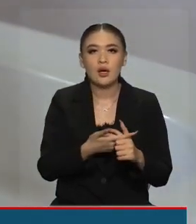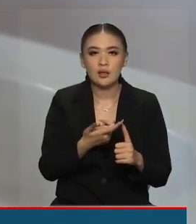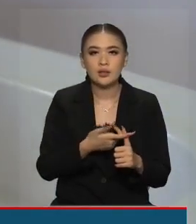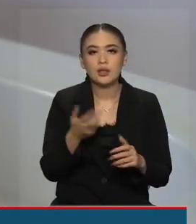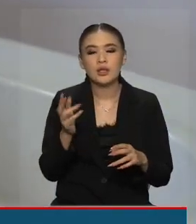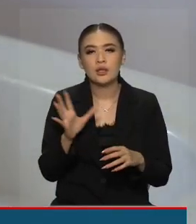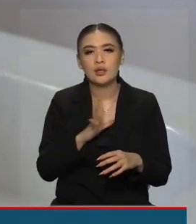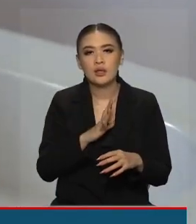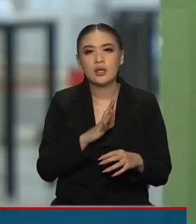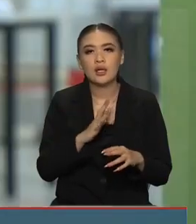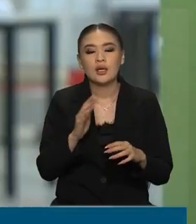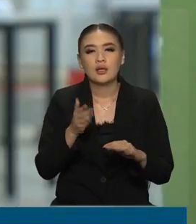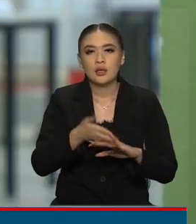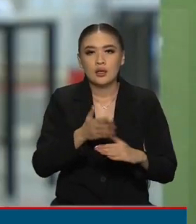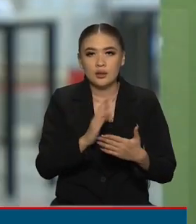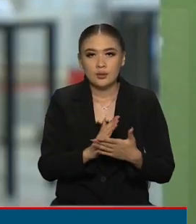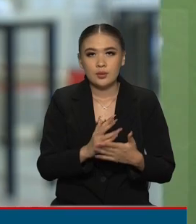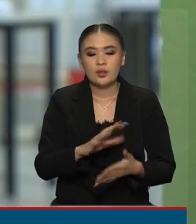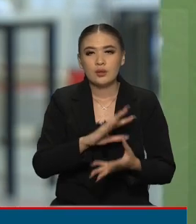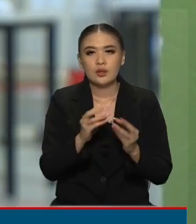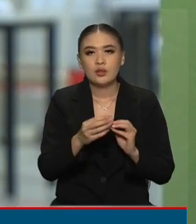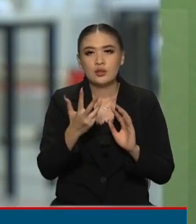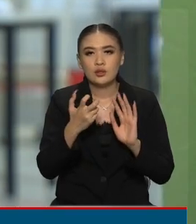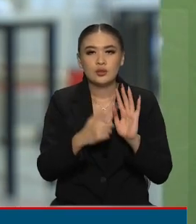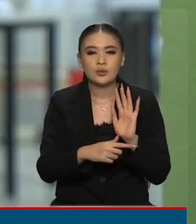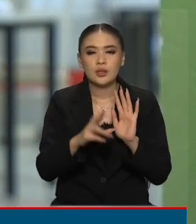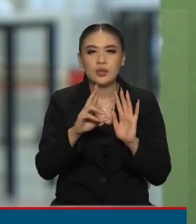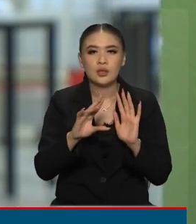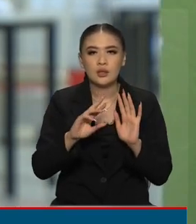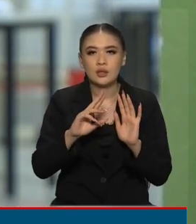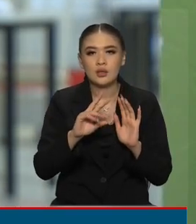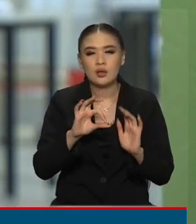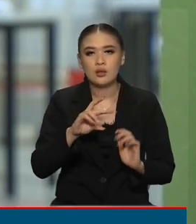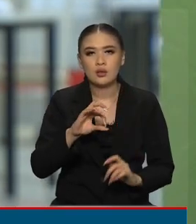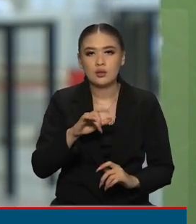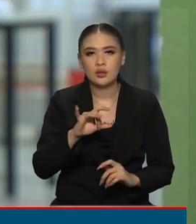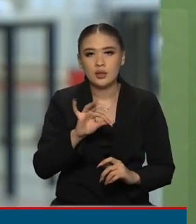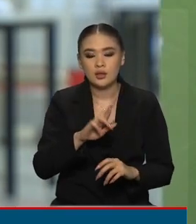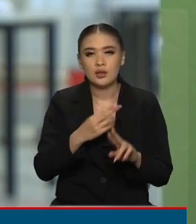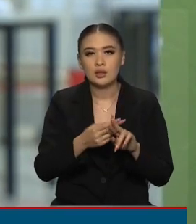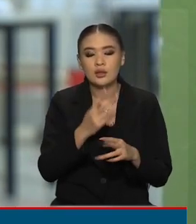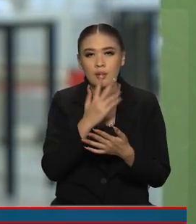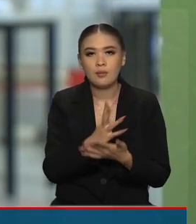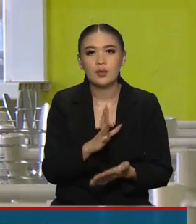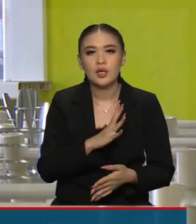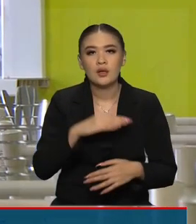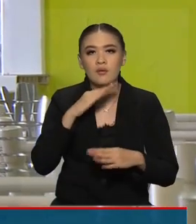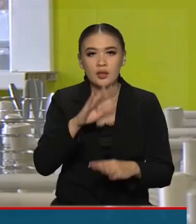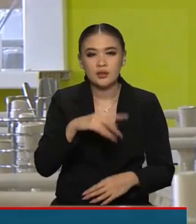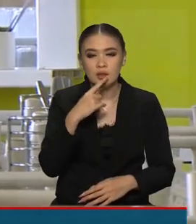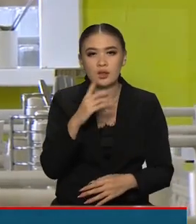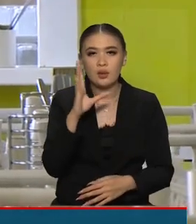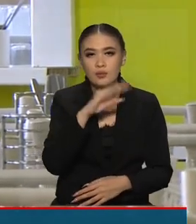және шырын кірген. Барлығы 370 килокалория. Сарапшылар оқушылардың тойып тамақтануына осы ауқат жеткілікті дейді.